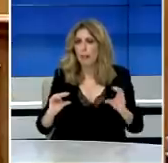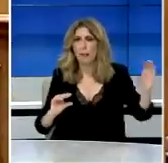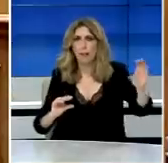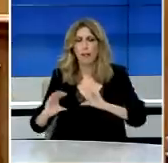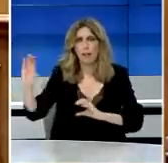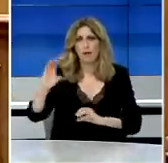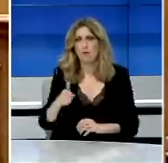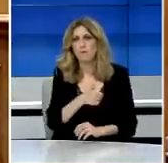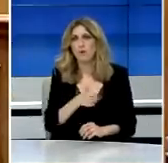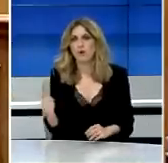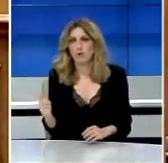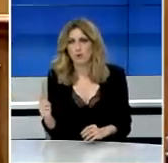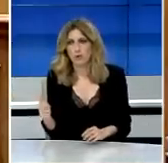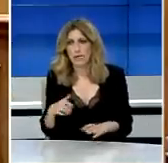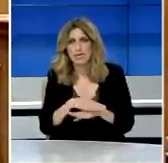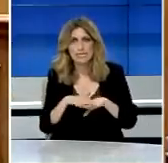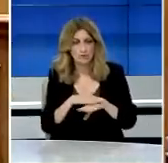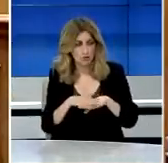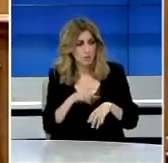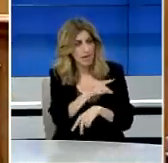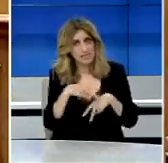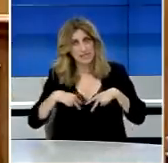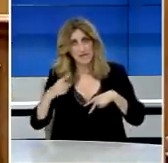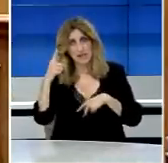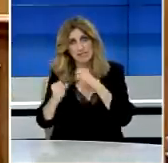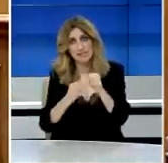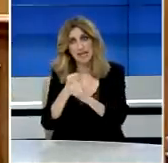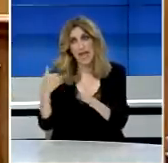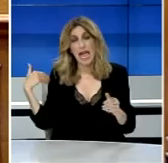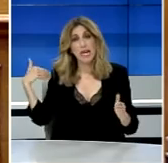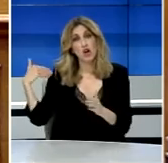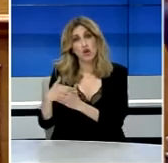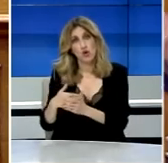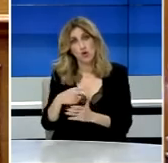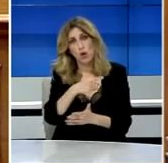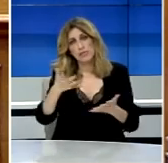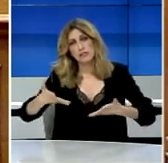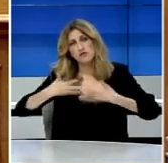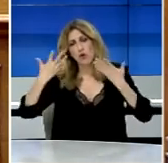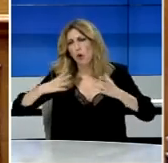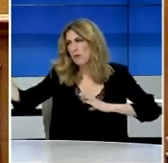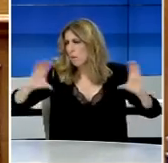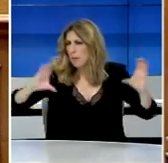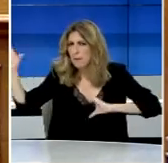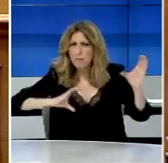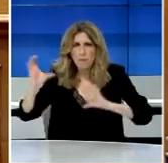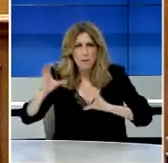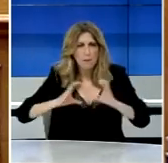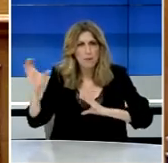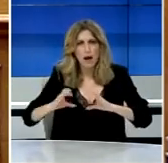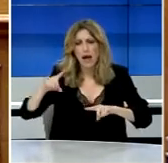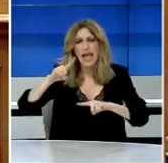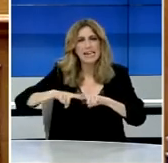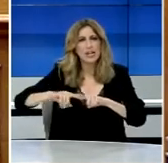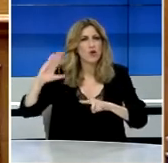αποτέλεσμα σχεδόν ενός χρόνου διακυβέρνησης, όταν μας λέγατε ότι θα φέρετε επενδυτική έκρηξη, θα μπουν οι μπουλντόζες στο ελληνικό, είναι όταν βγήκατε εδώ και